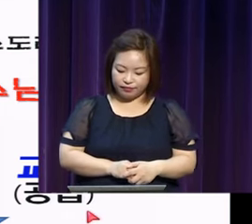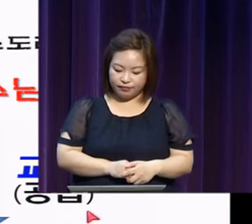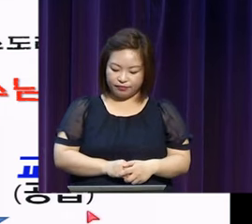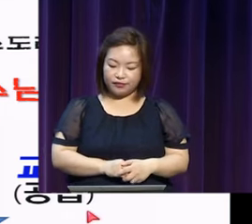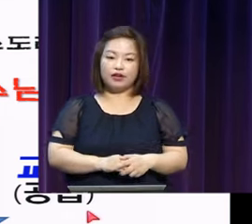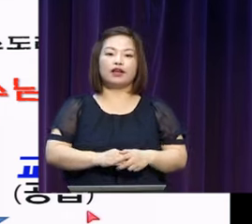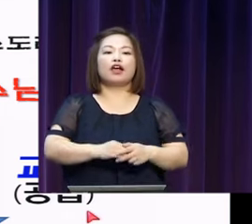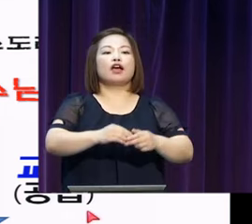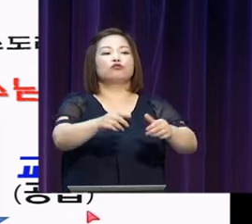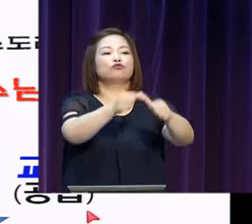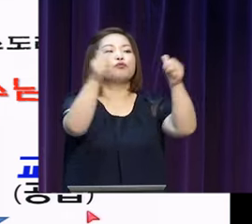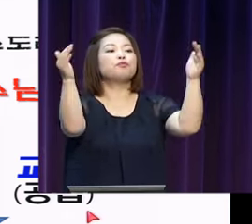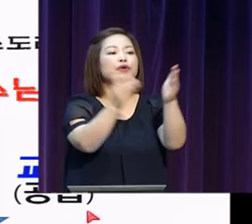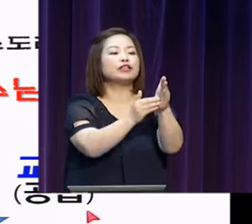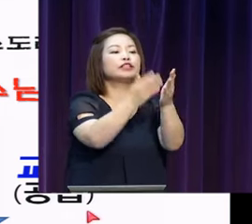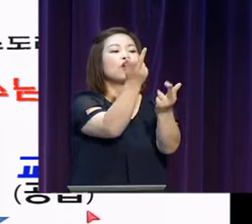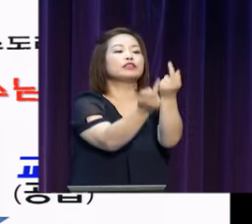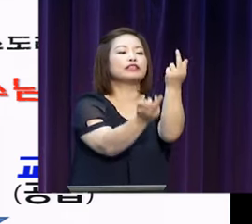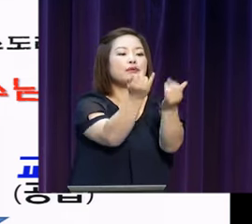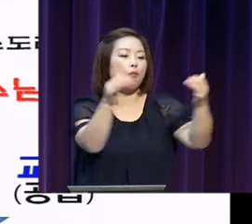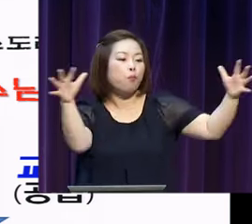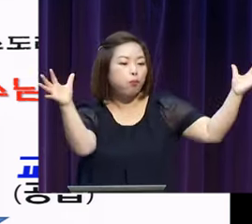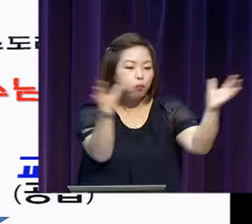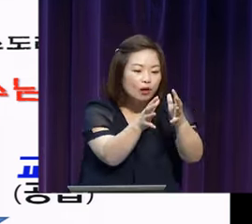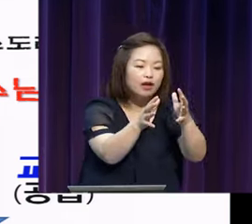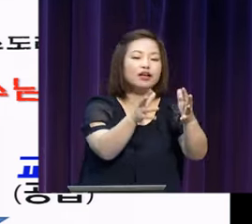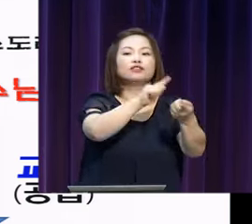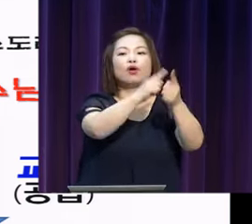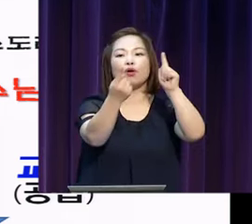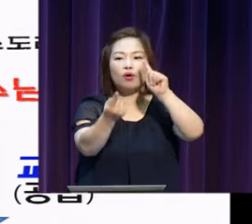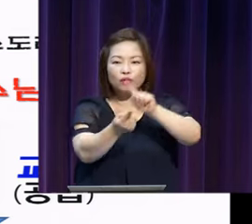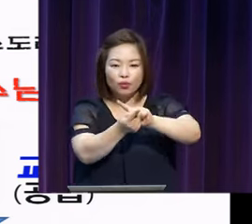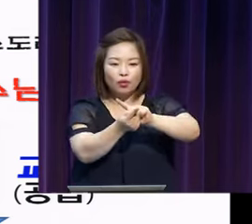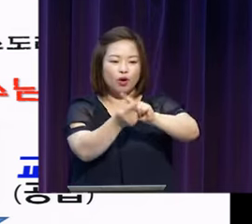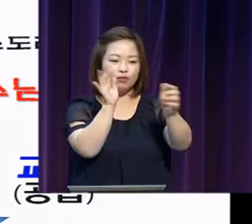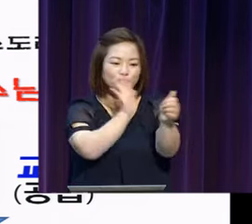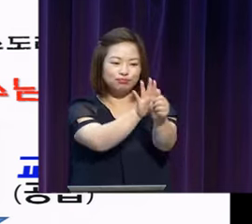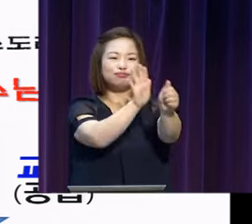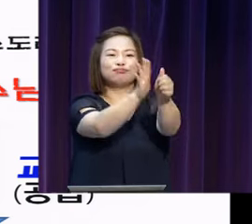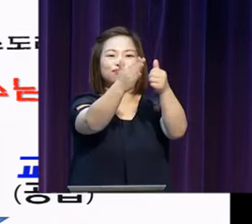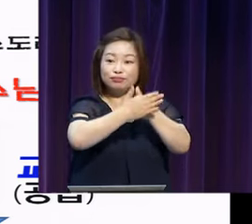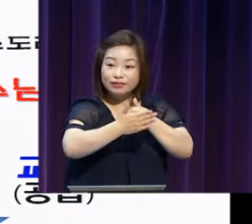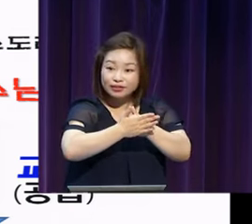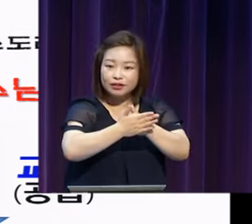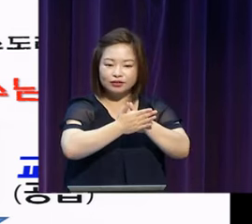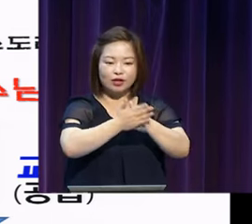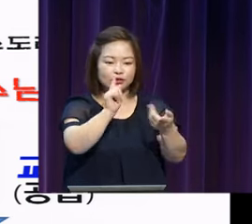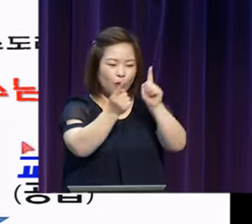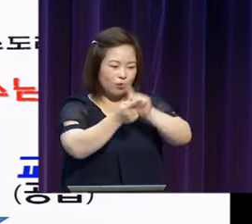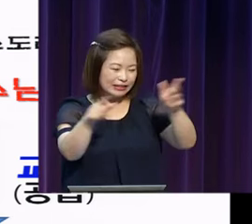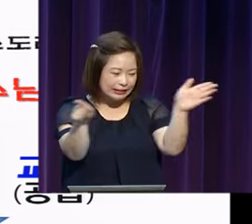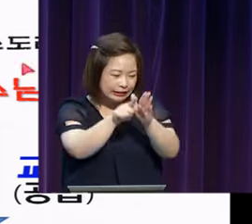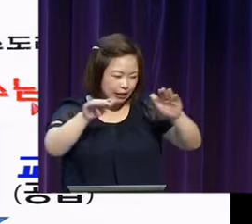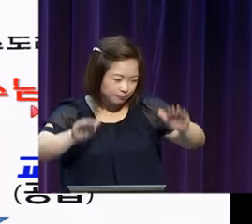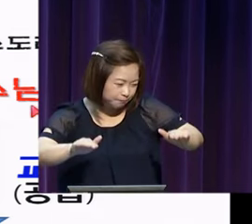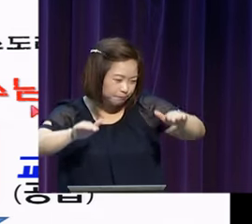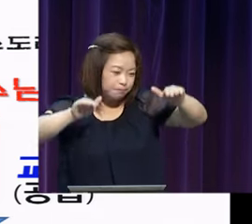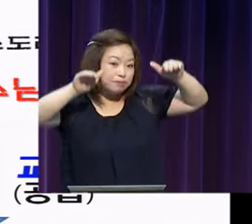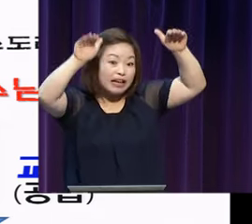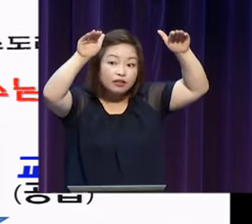있어요. 머리에서부터 몸이 자랄 수 있도록 공급이 돼서 성장하는 것처럼